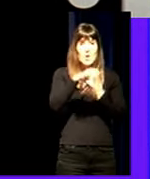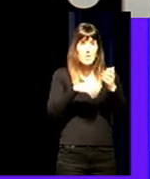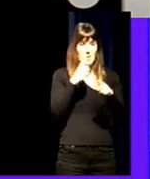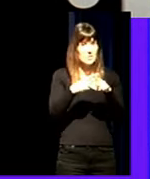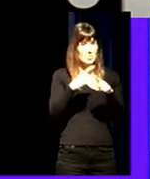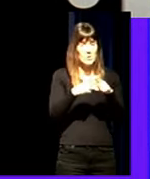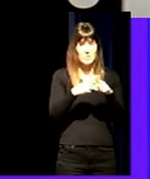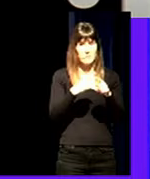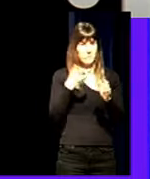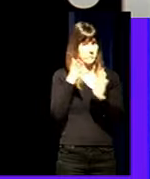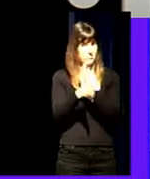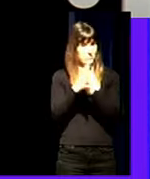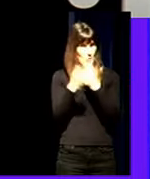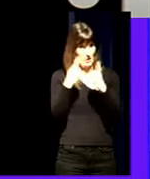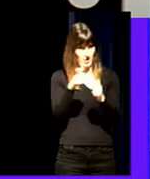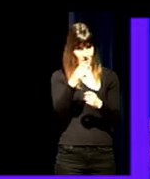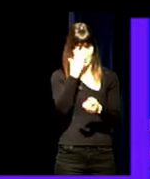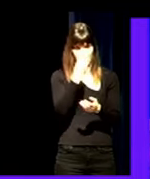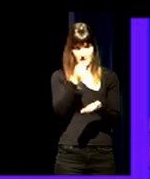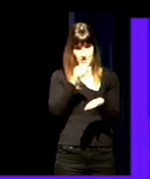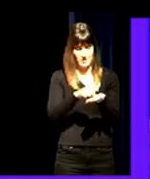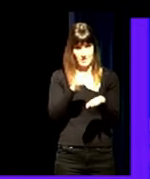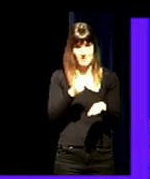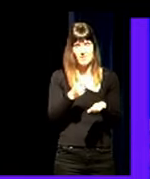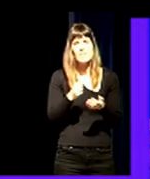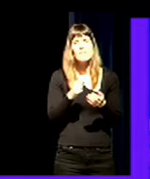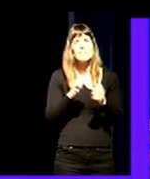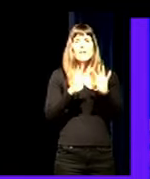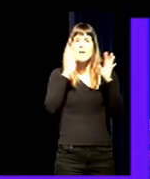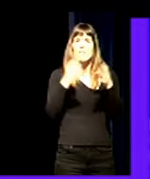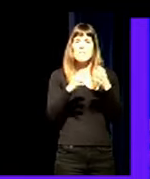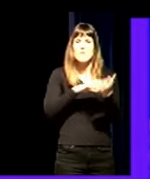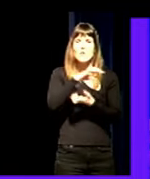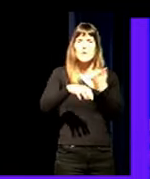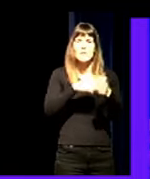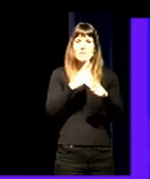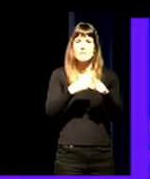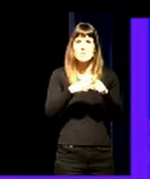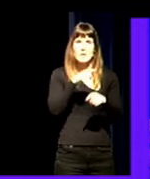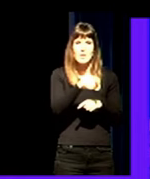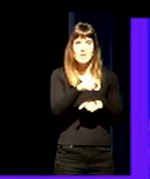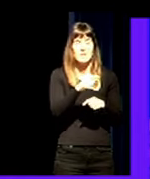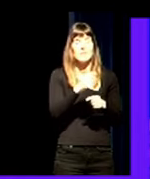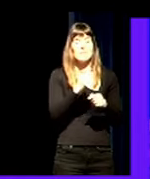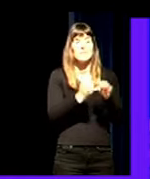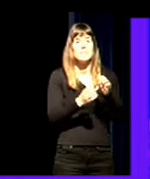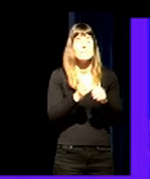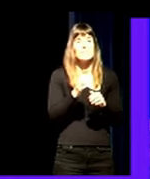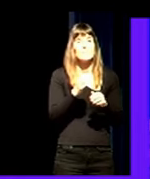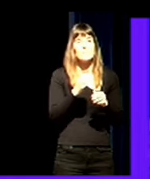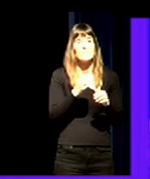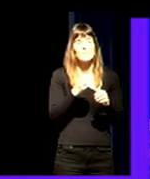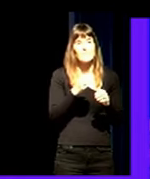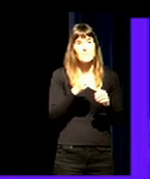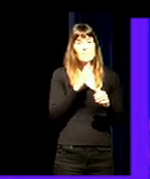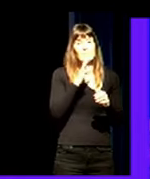nahi esplika bat, zibir indarkeri seksuala, zala, horrelako espazio intimidatorio bat eraikitzea seksualki hitz egin da, mundu digitalean,